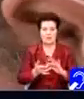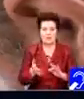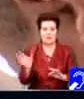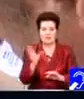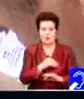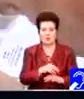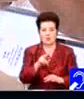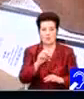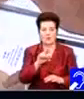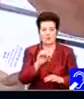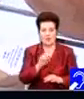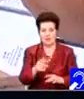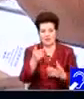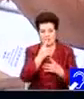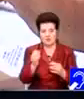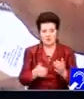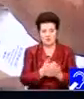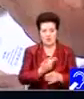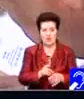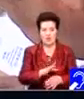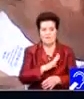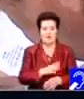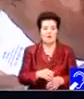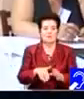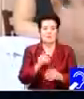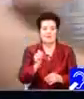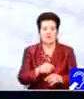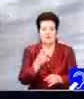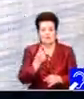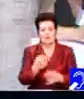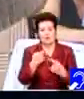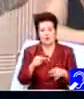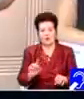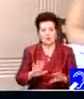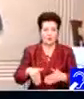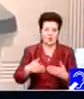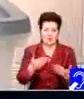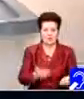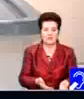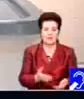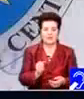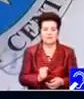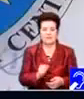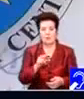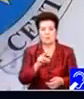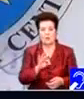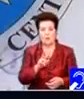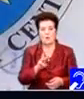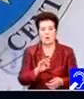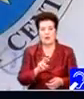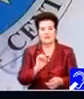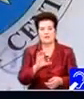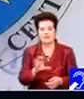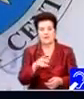6 portaluri de știri au făcut astăzi agitația electorală în favoarea unuia sau altui candidat. Asociația Promolex, una din cele